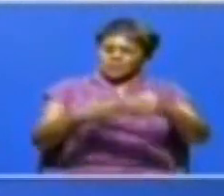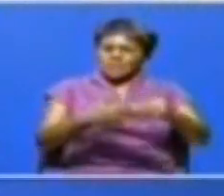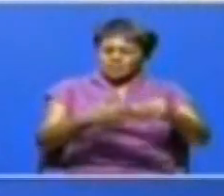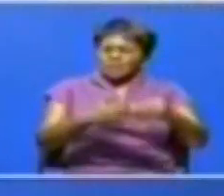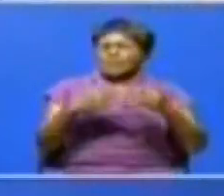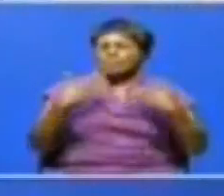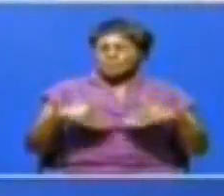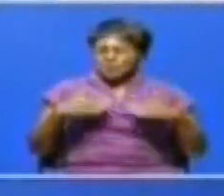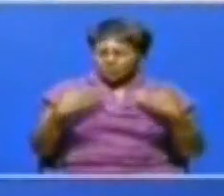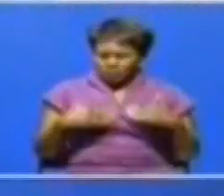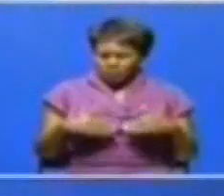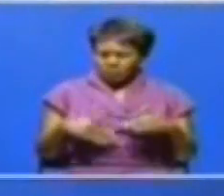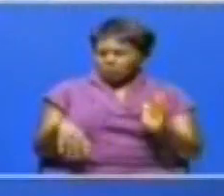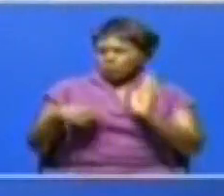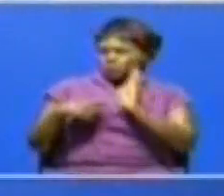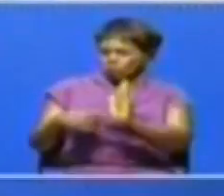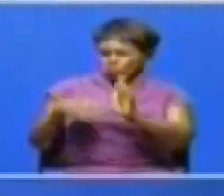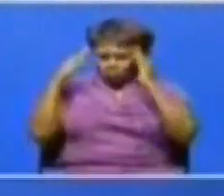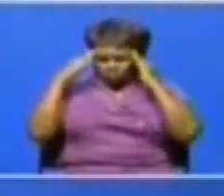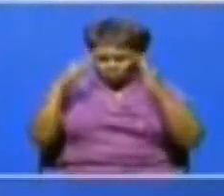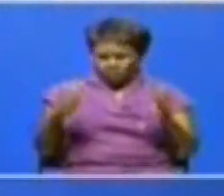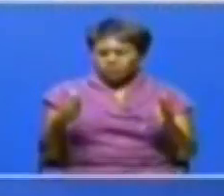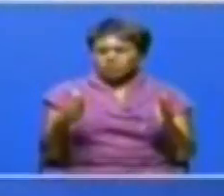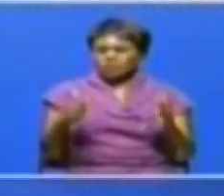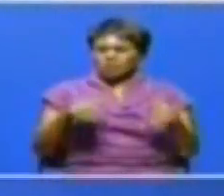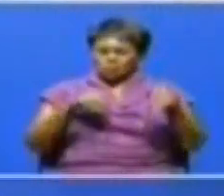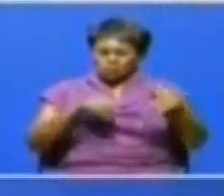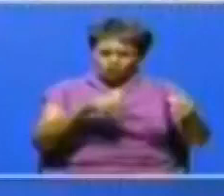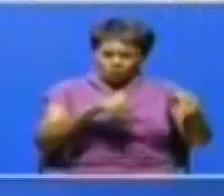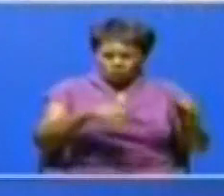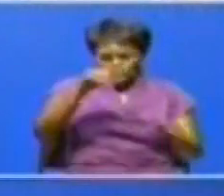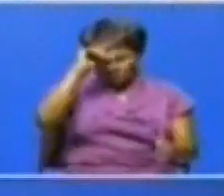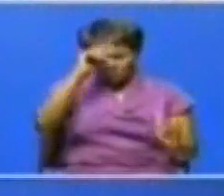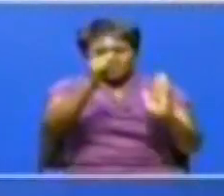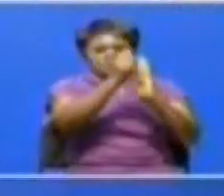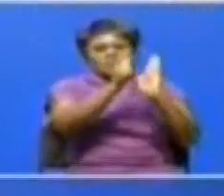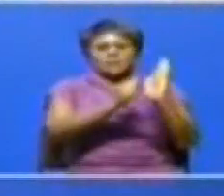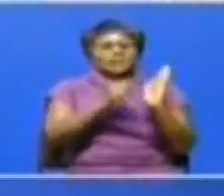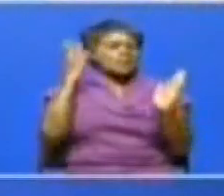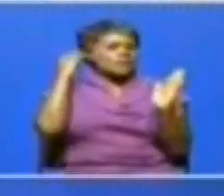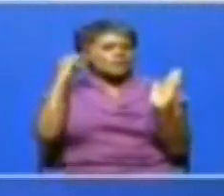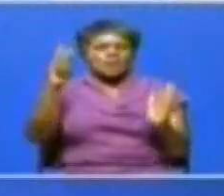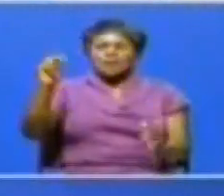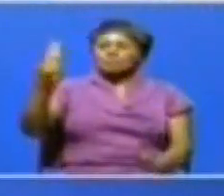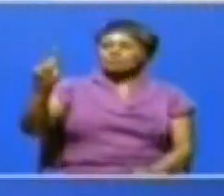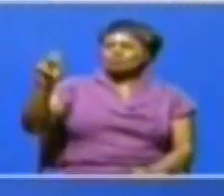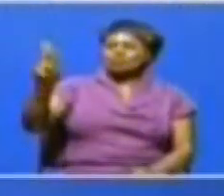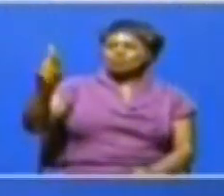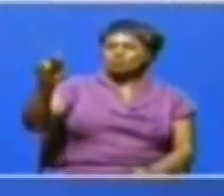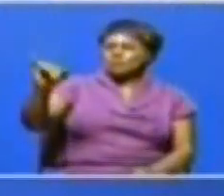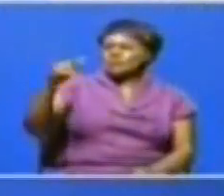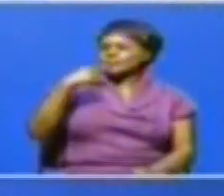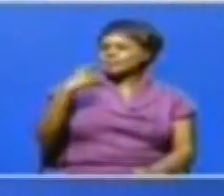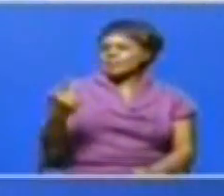ni wale watu kwamba wameonesha commitment ya kupasiu the government agenda. Hata tumesikia Muturi pale akisema kwa hilo hotuba